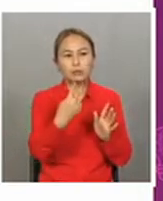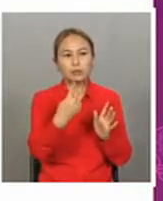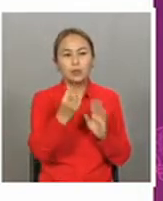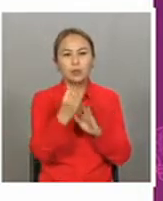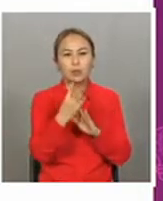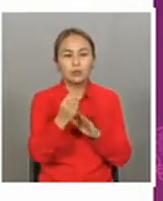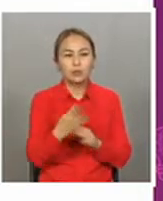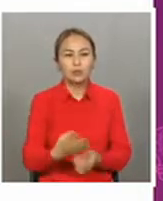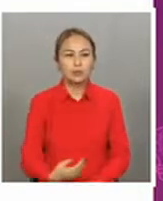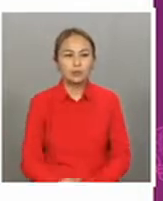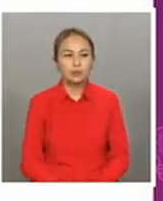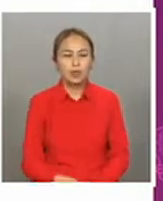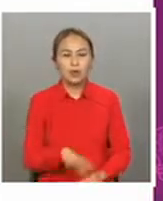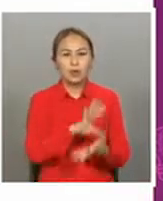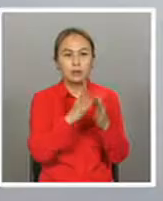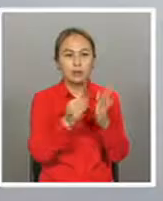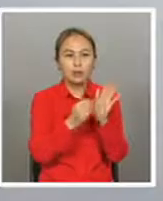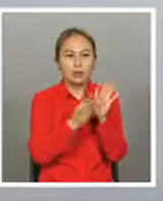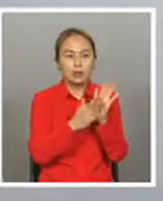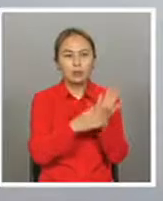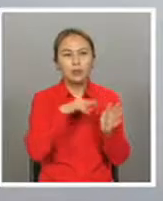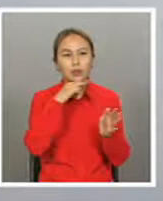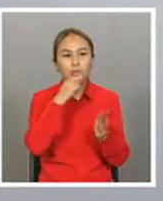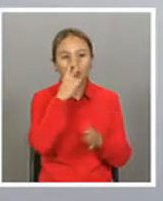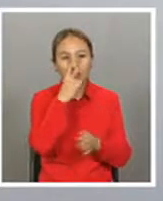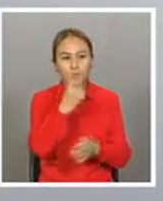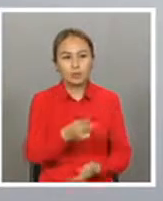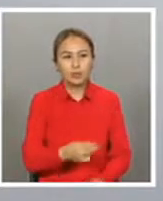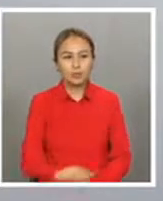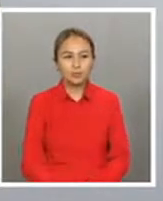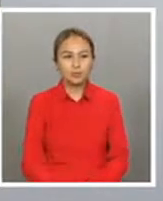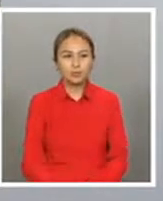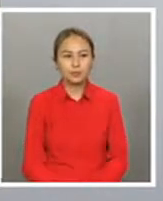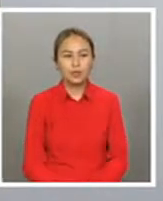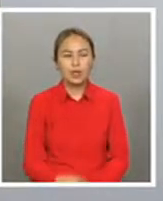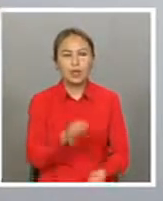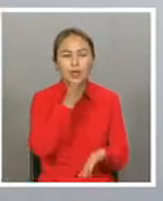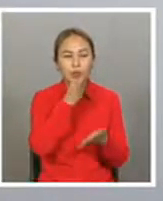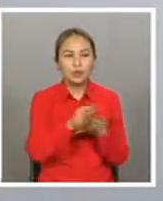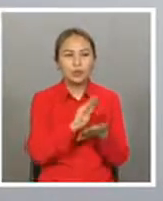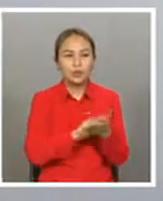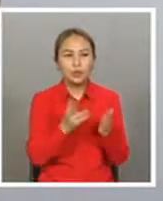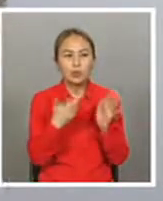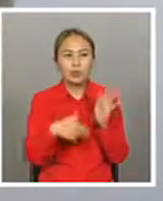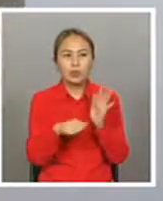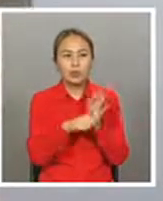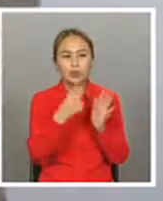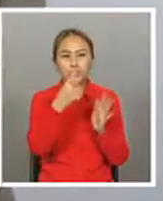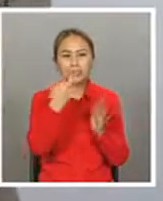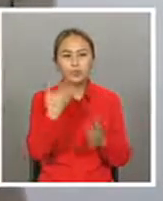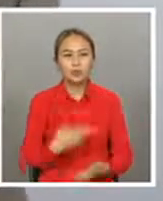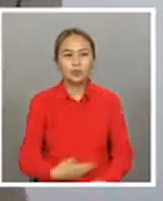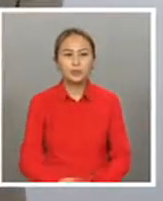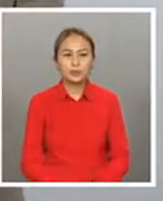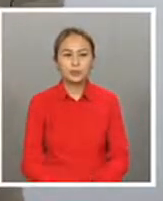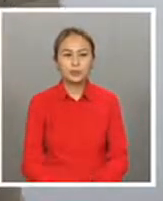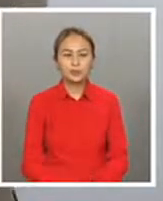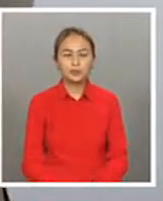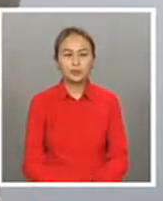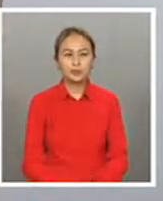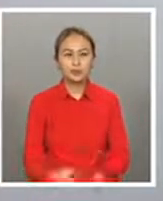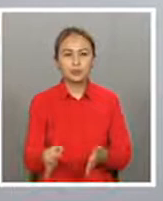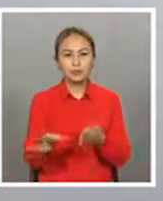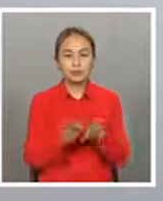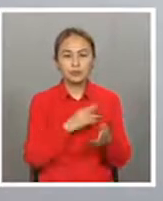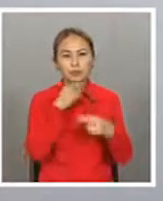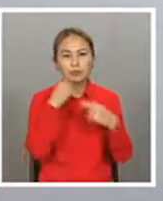14. Таңбаларға мұқият болыңыздар. Жауабын жазайық. 36-дан 23. Бірден